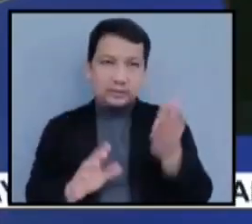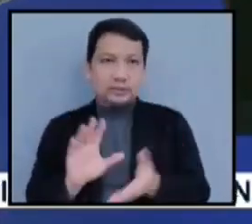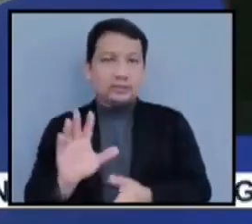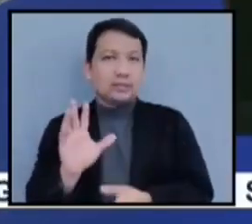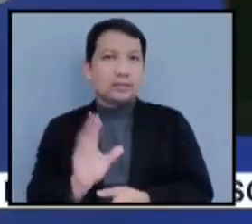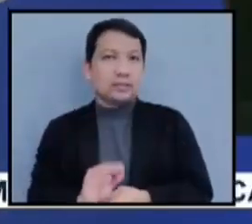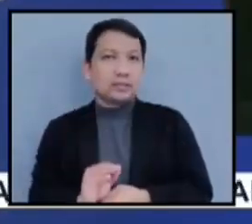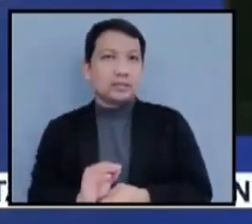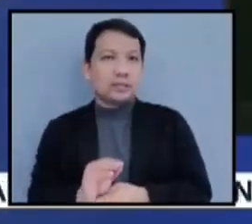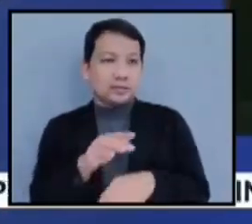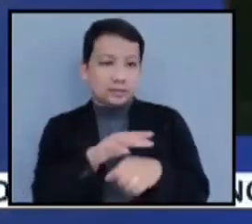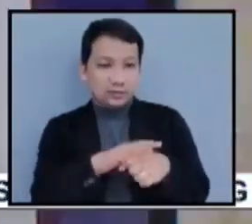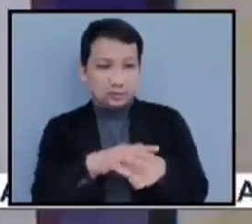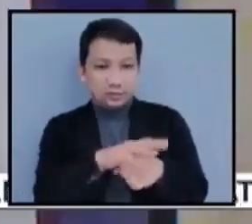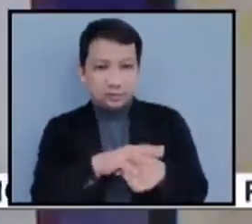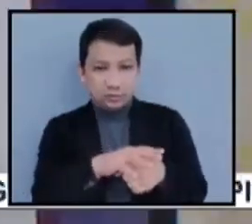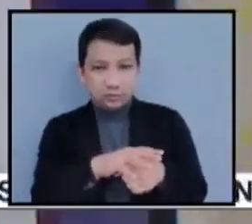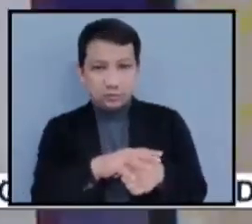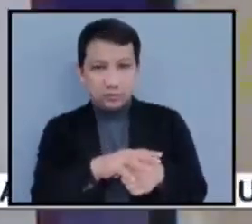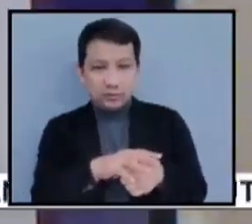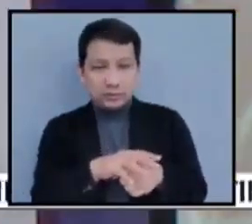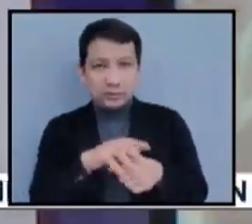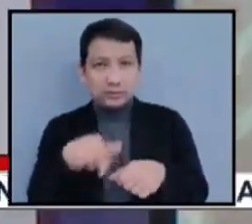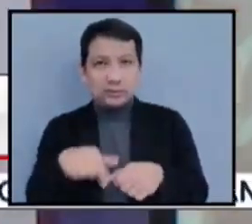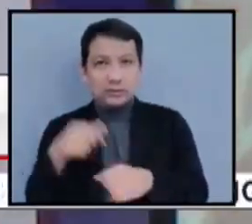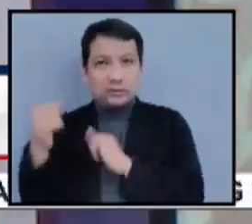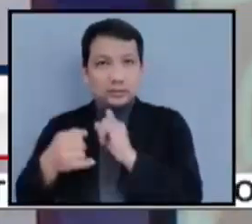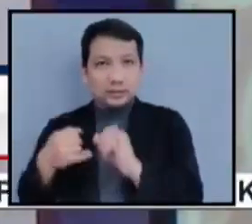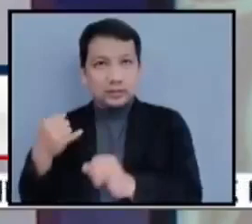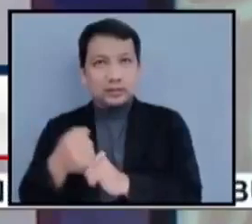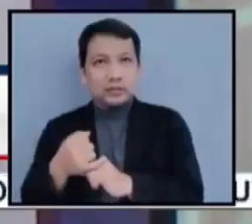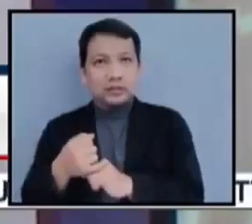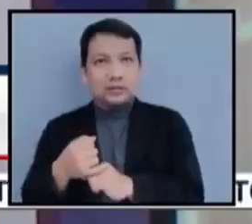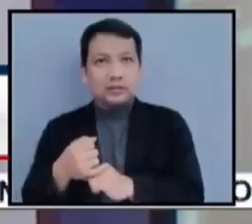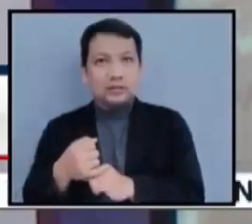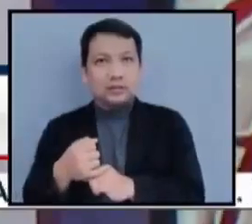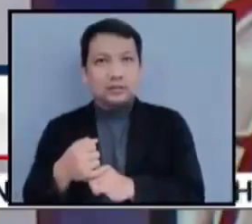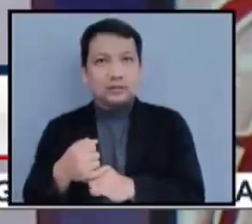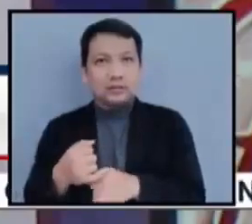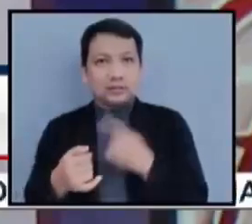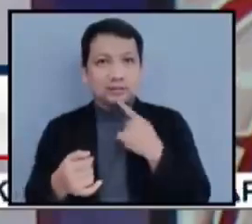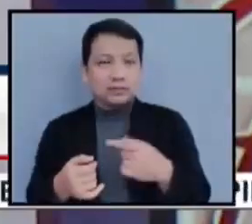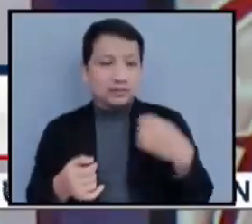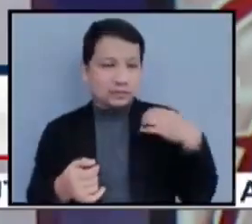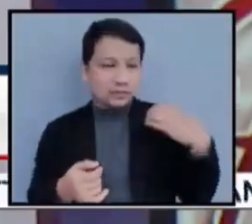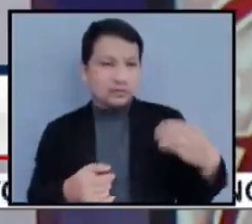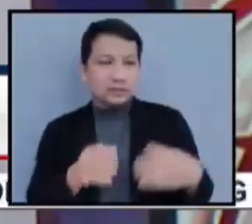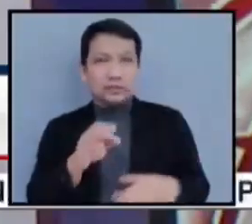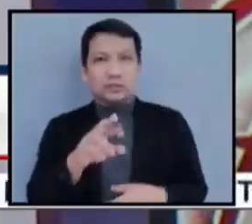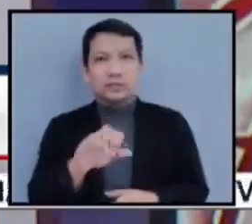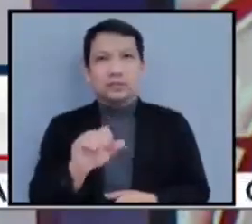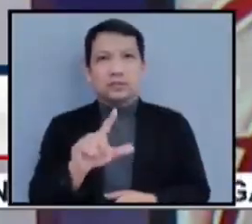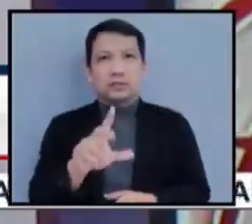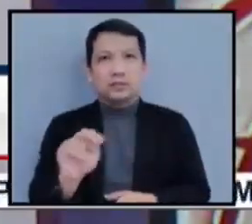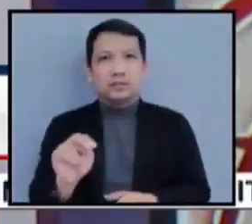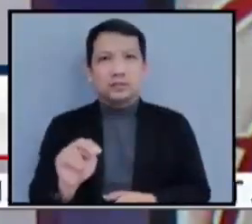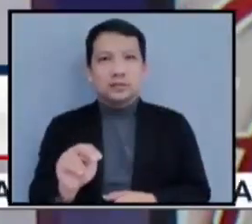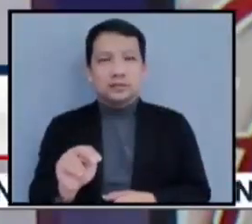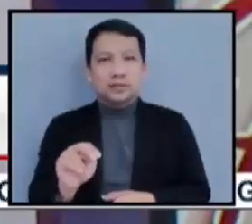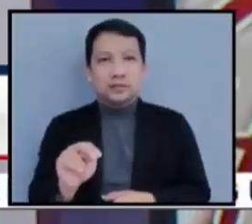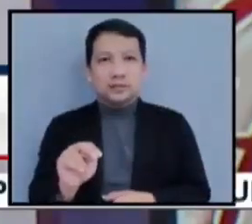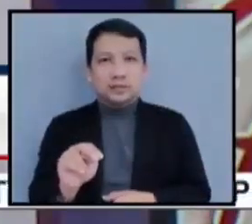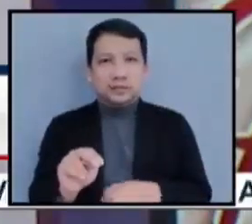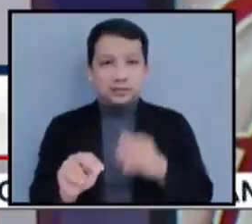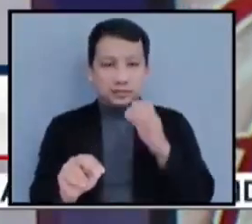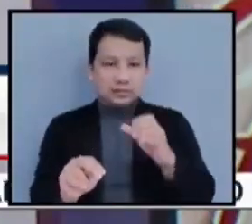at international artists? Sa local po, of course, si Coach Froilan Canlas po. Kasi,